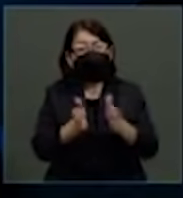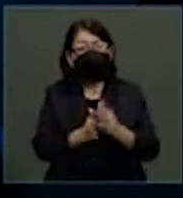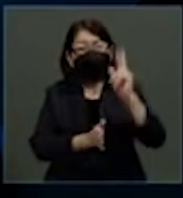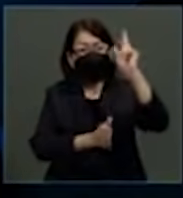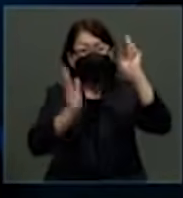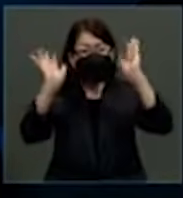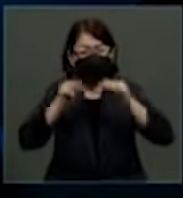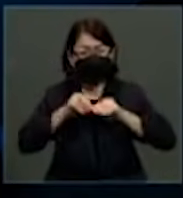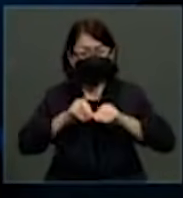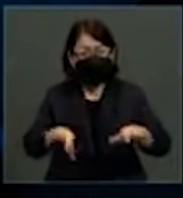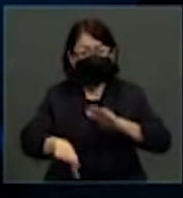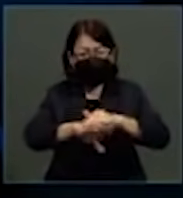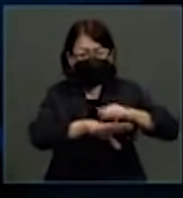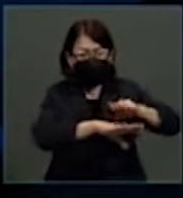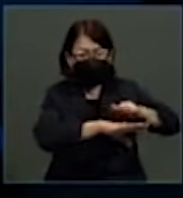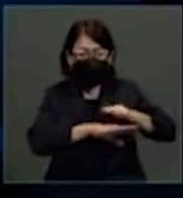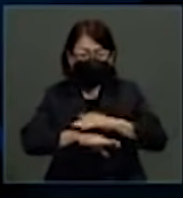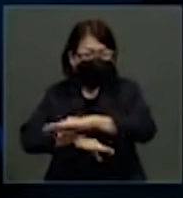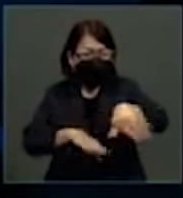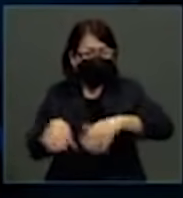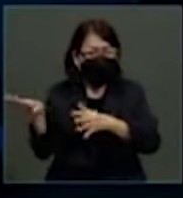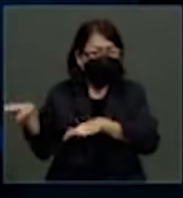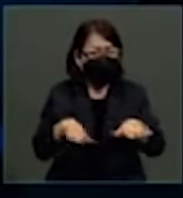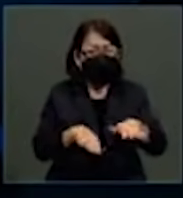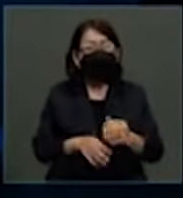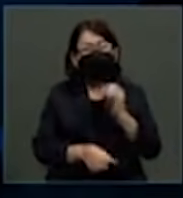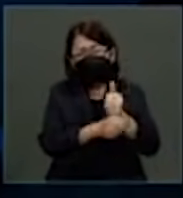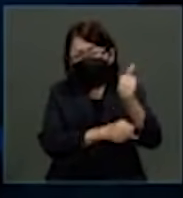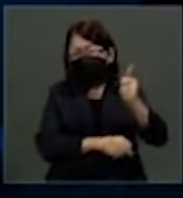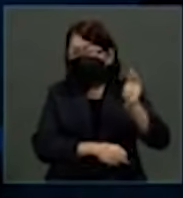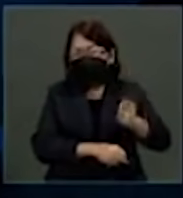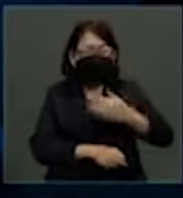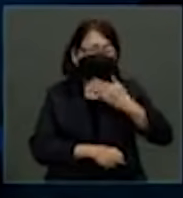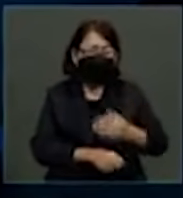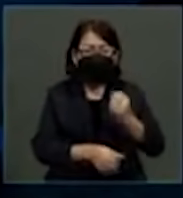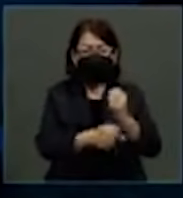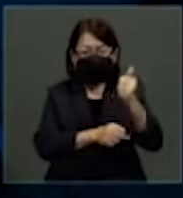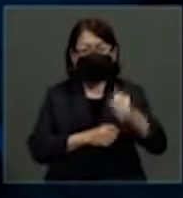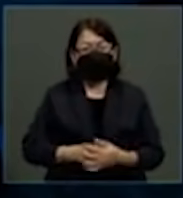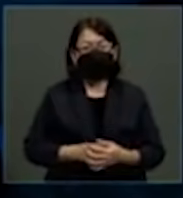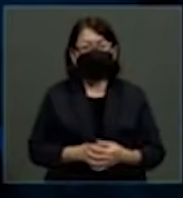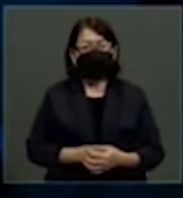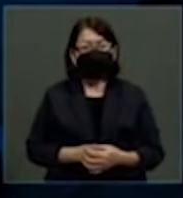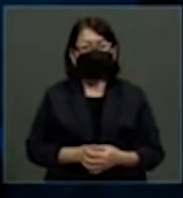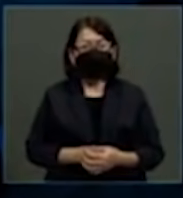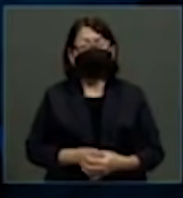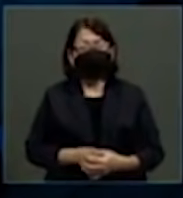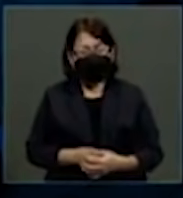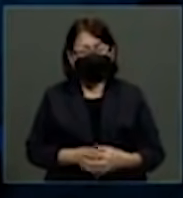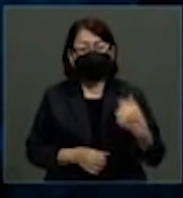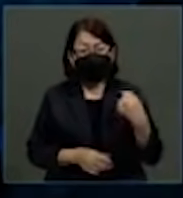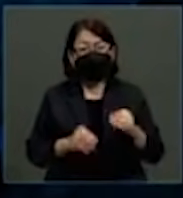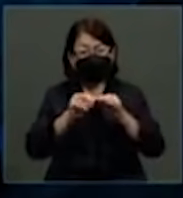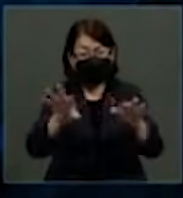รสถานที่และการประชาสัมพันธ์นะครับเพื่อแจ้งเตือนให้ประชาชนและเจ้าหน้าที่เตรียมความพร้อมเป็นการล่วงหน้